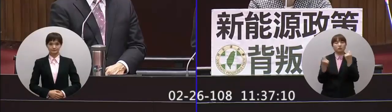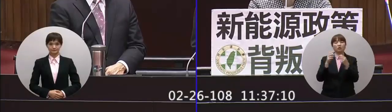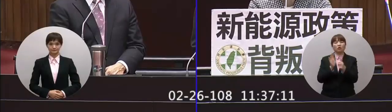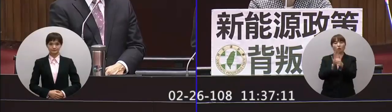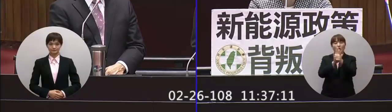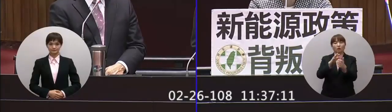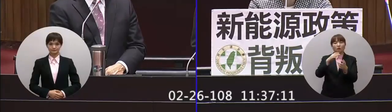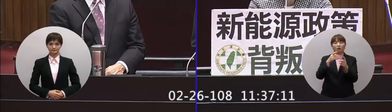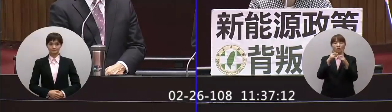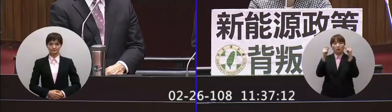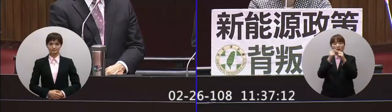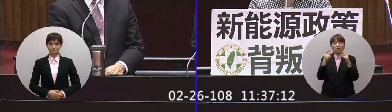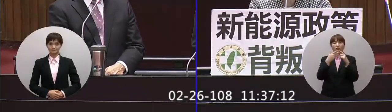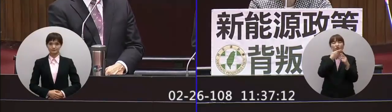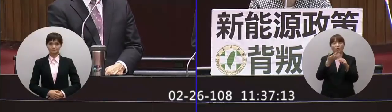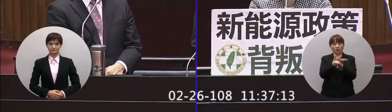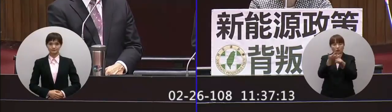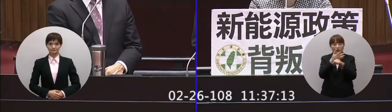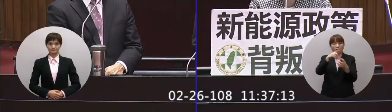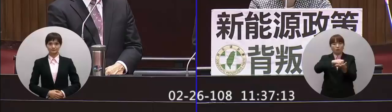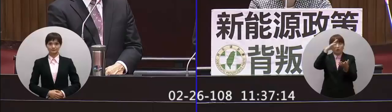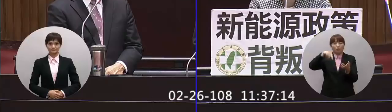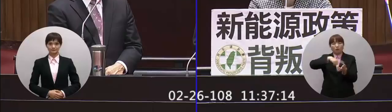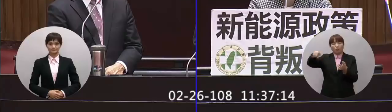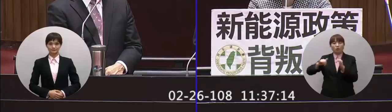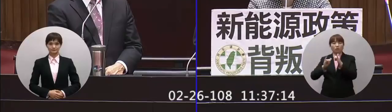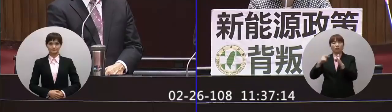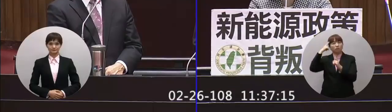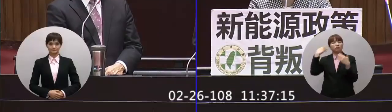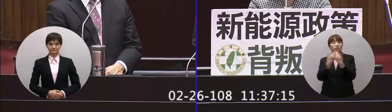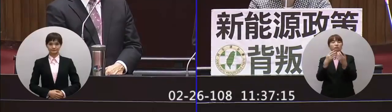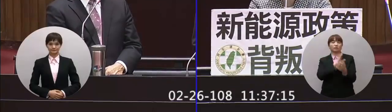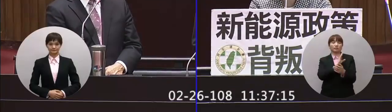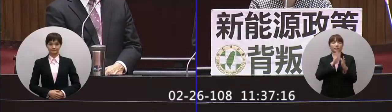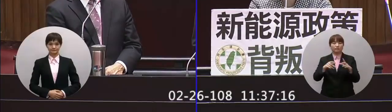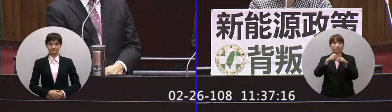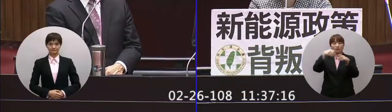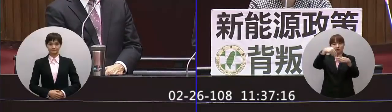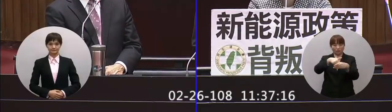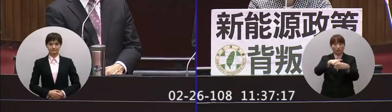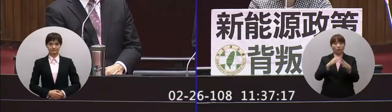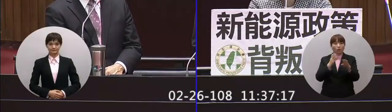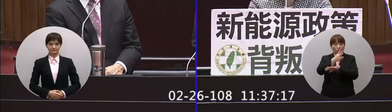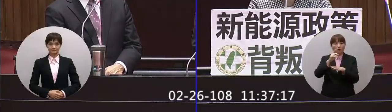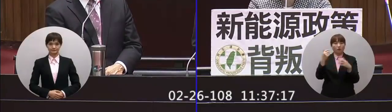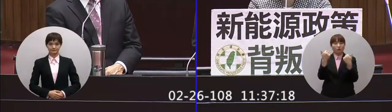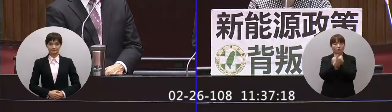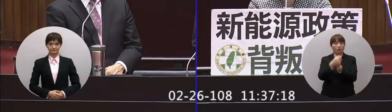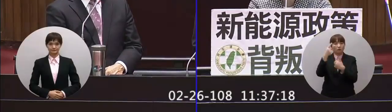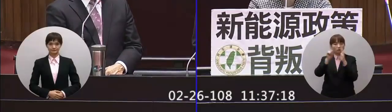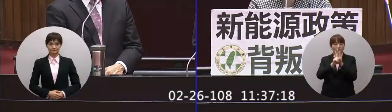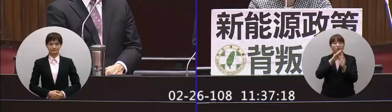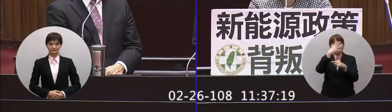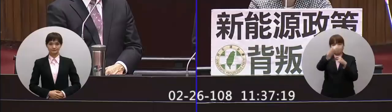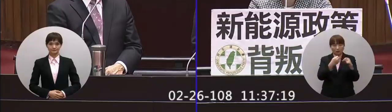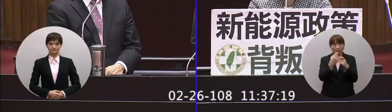岛核灾发生的时候，全国的民意的确都是反对的，但是现在的公投案的通过，代表民众经过几